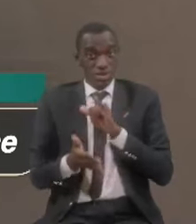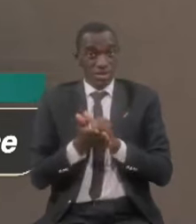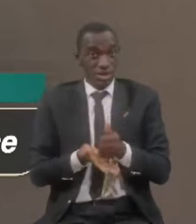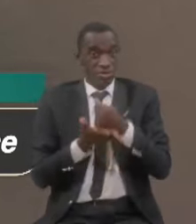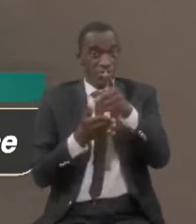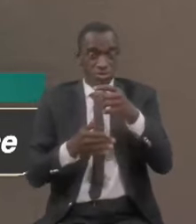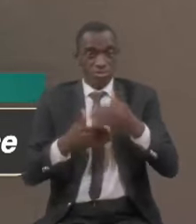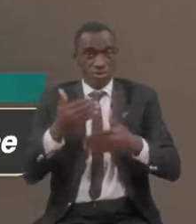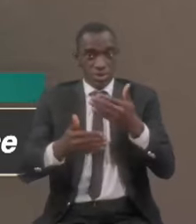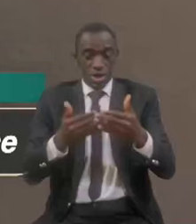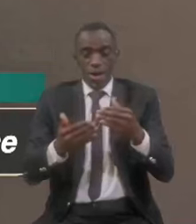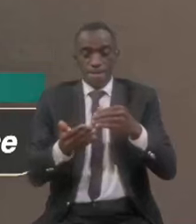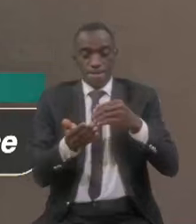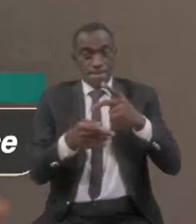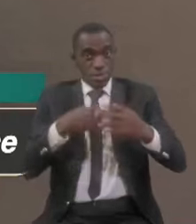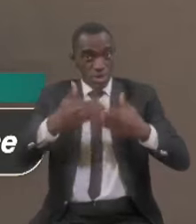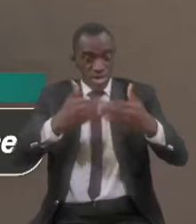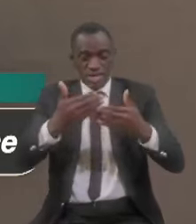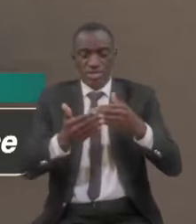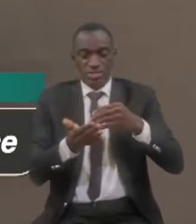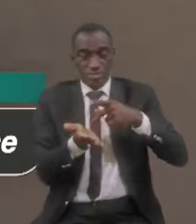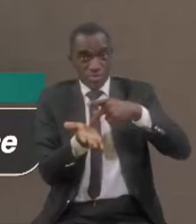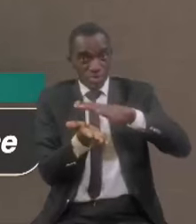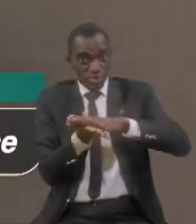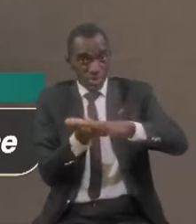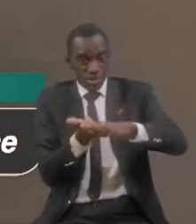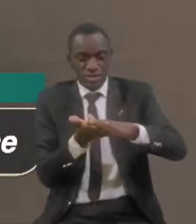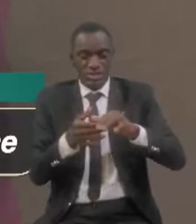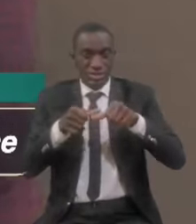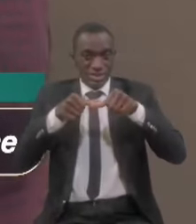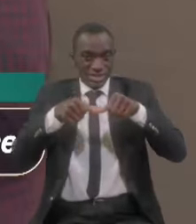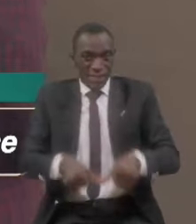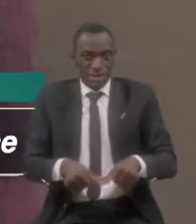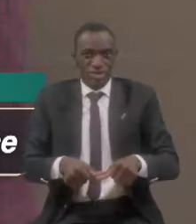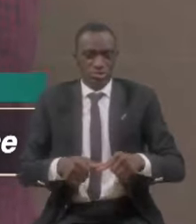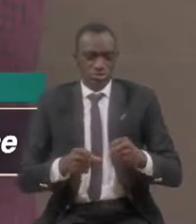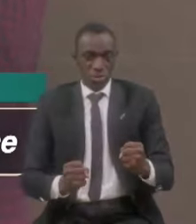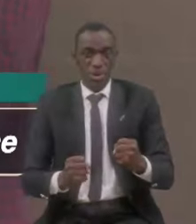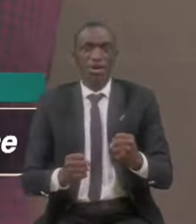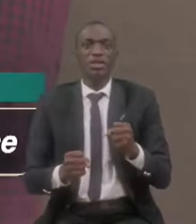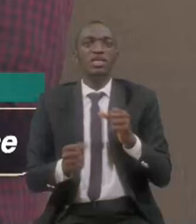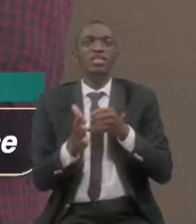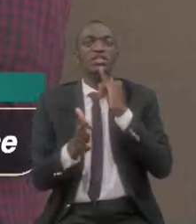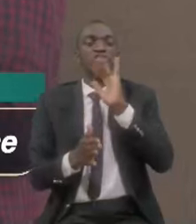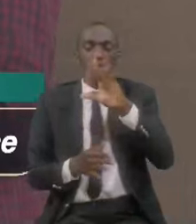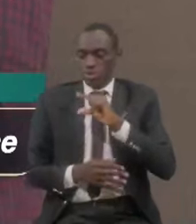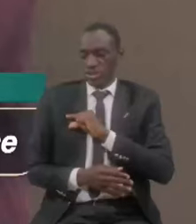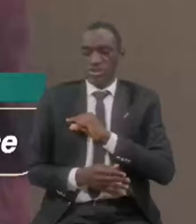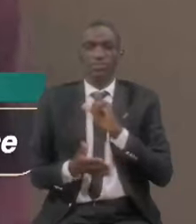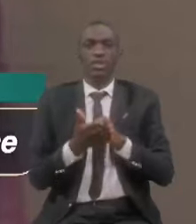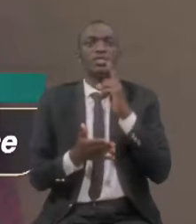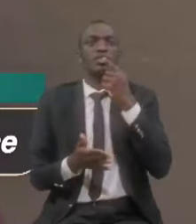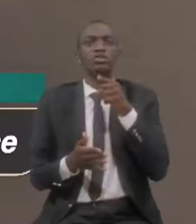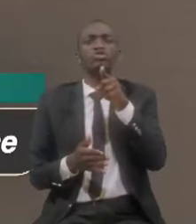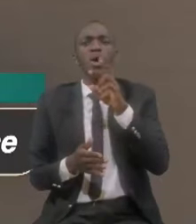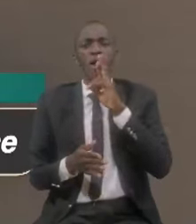pureté, ta stabilité, ta fermeté. C'est ta conscience qui surveille pour dire, ah, tu es sur le bon